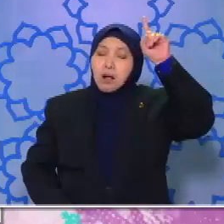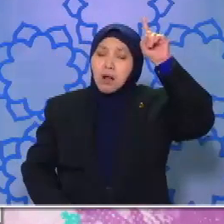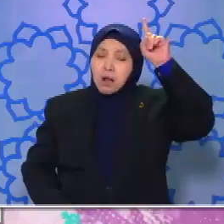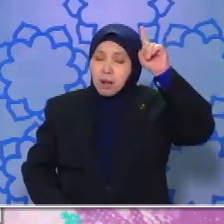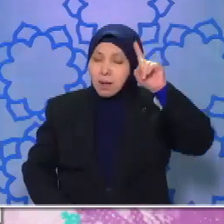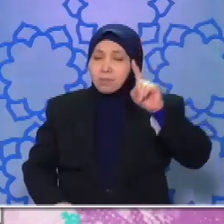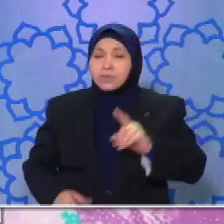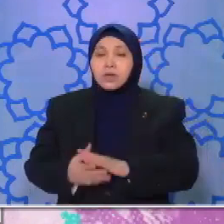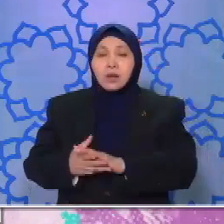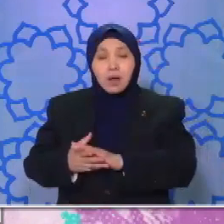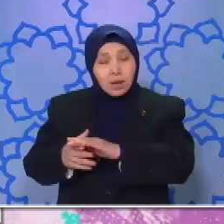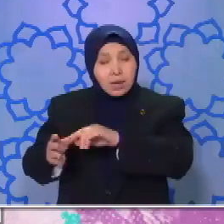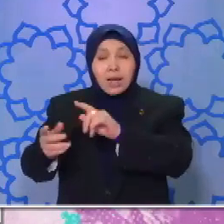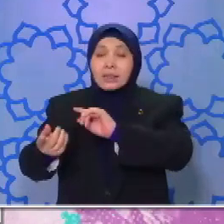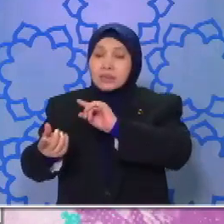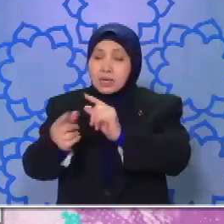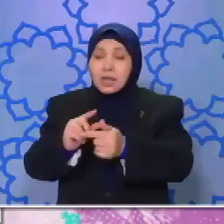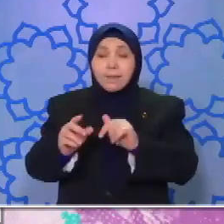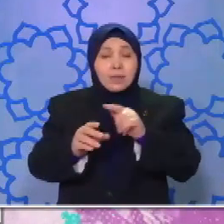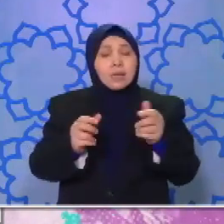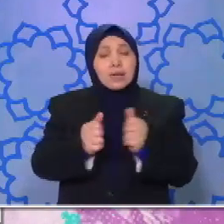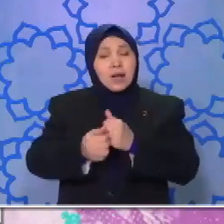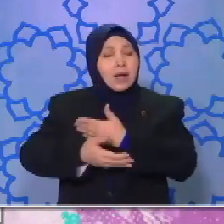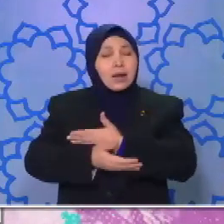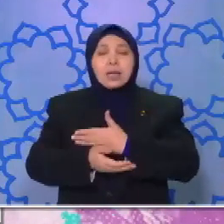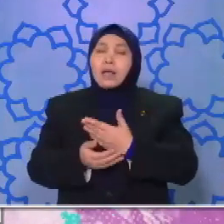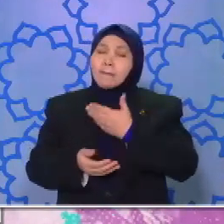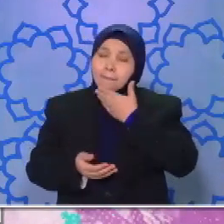يبدلهما ربهما خيرا